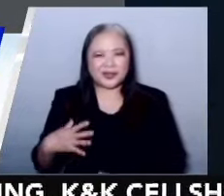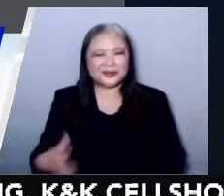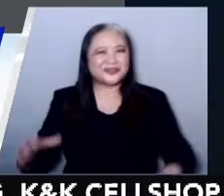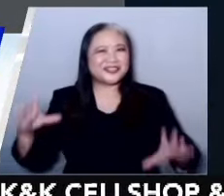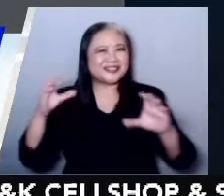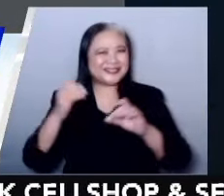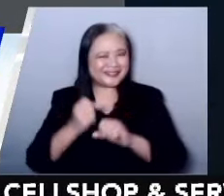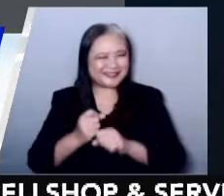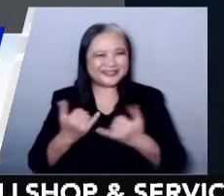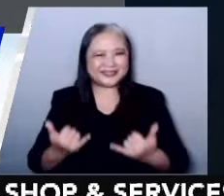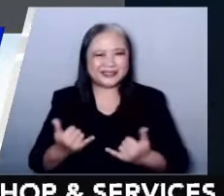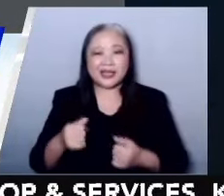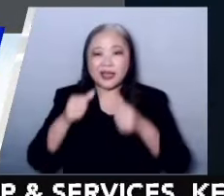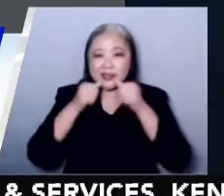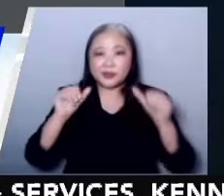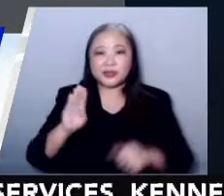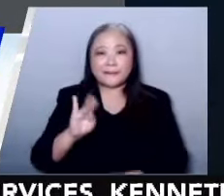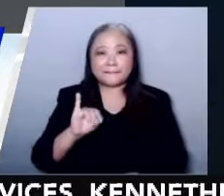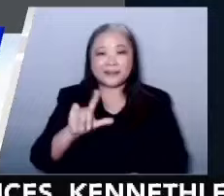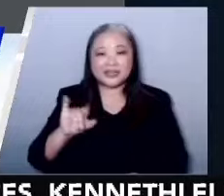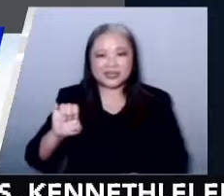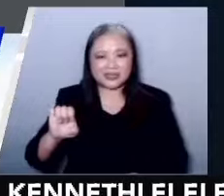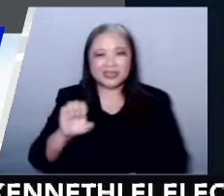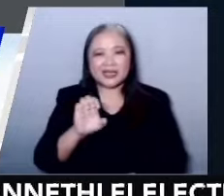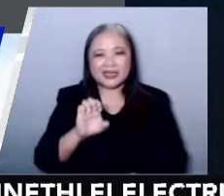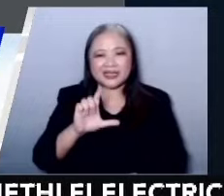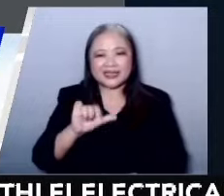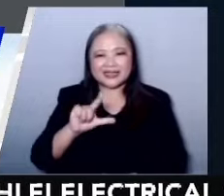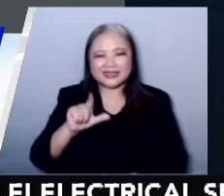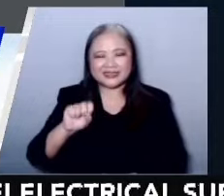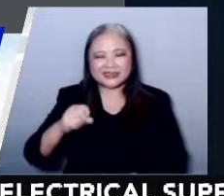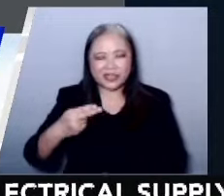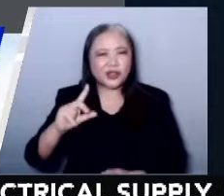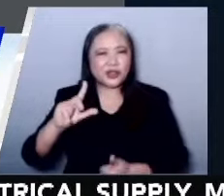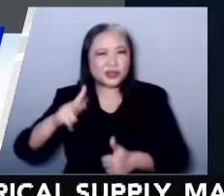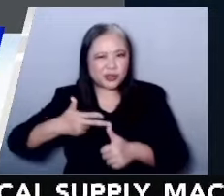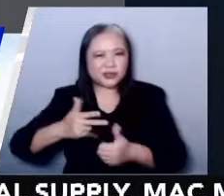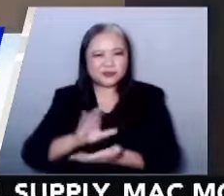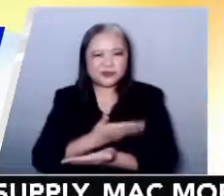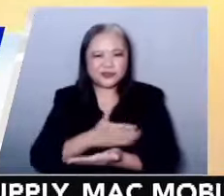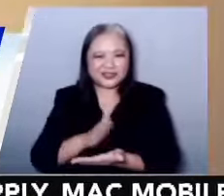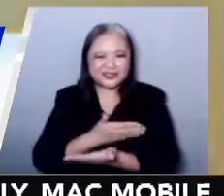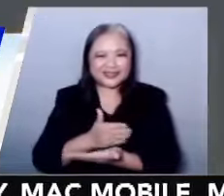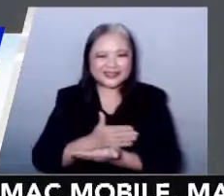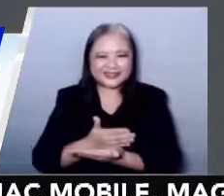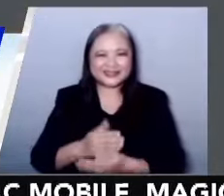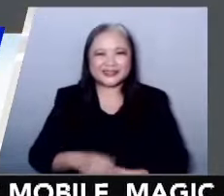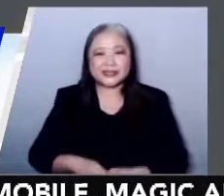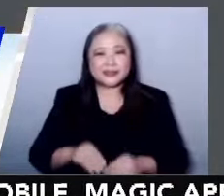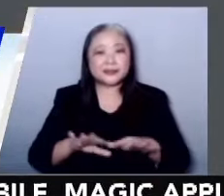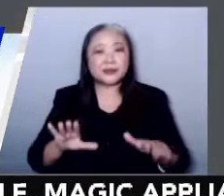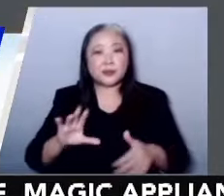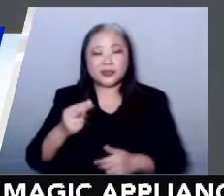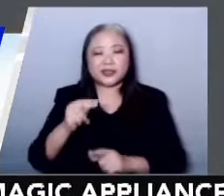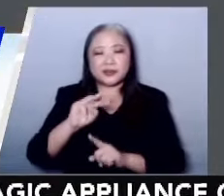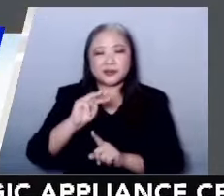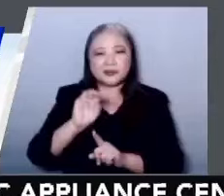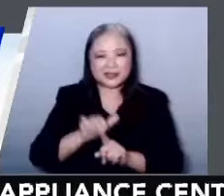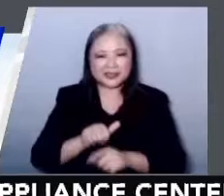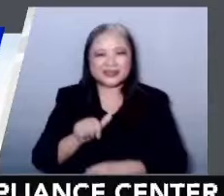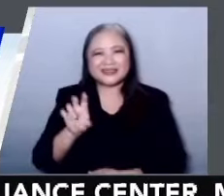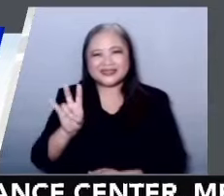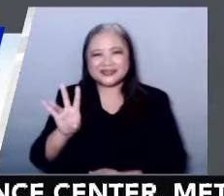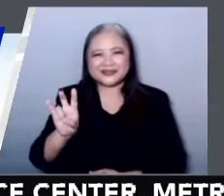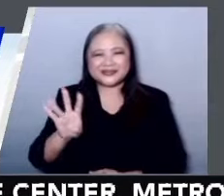na si Billie Eilish ang kanyang third album na Hit Me Hard and Soft. I-release na yan sa May 17.